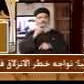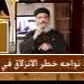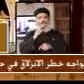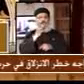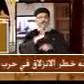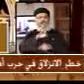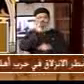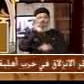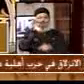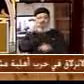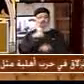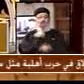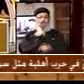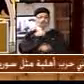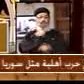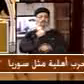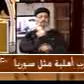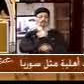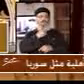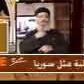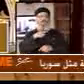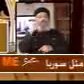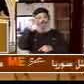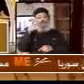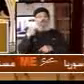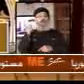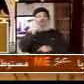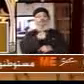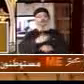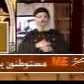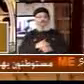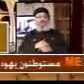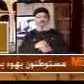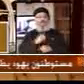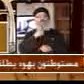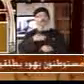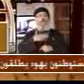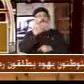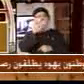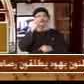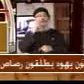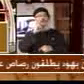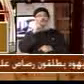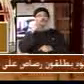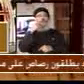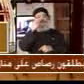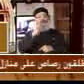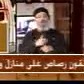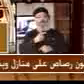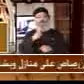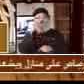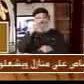وعرف عن الأنبا سربمون أبو طرحة أنه في موهبة إخراج